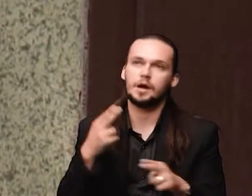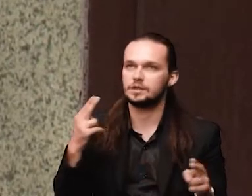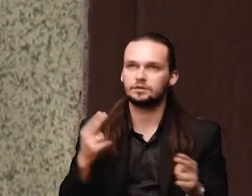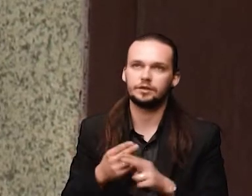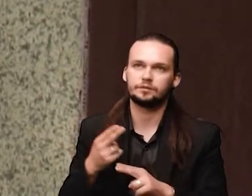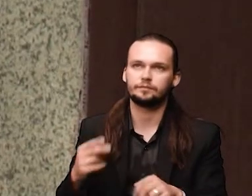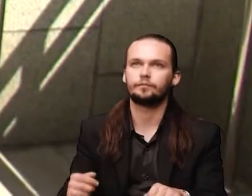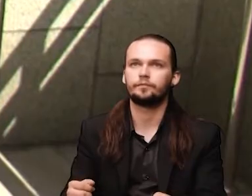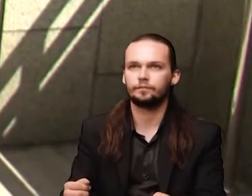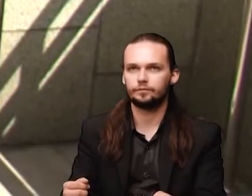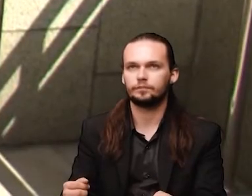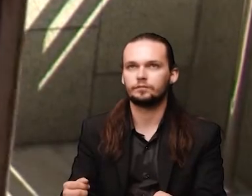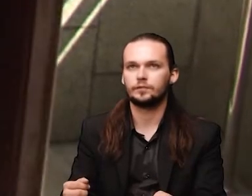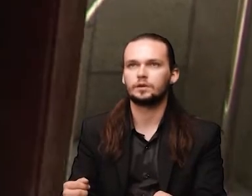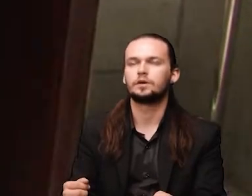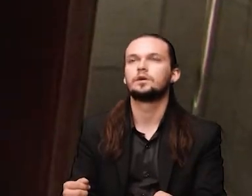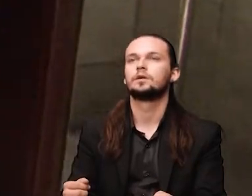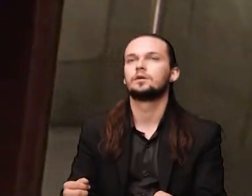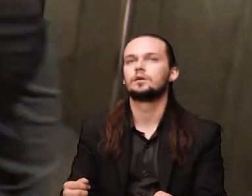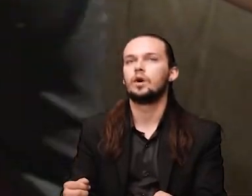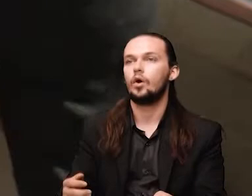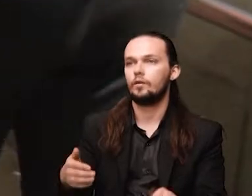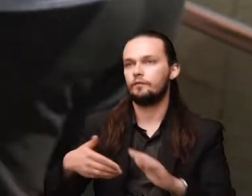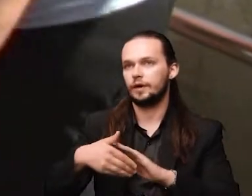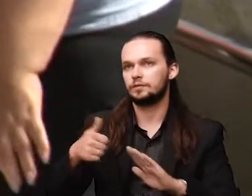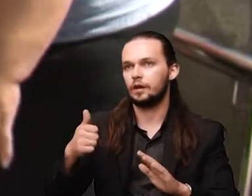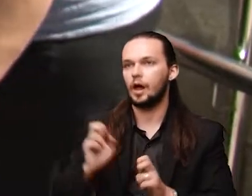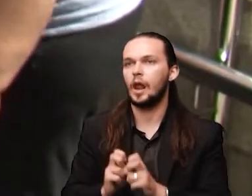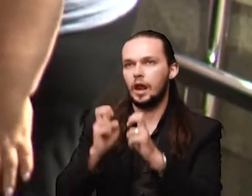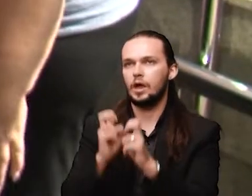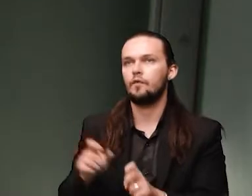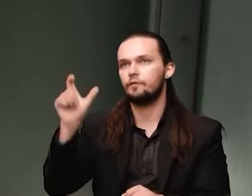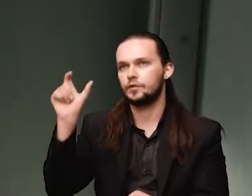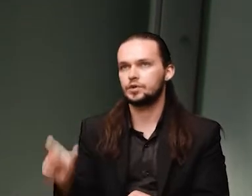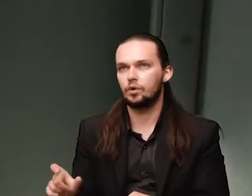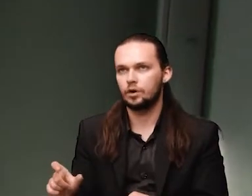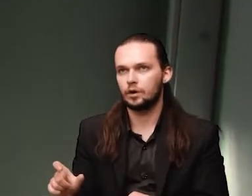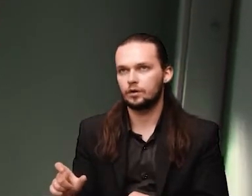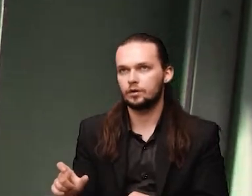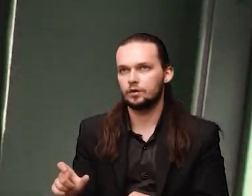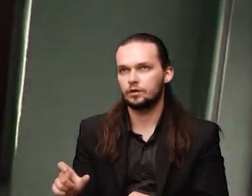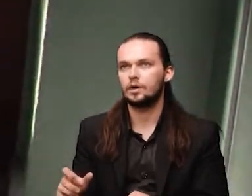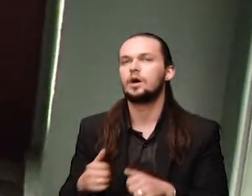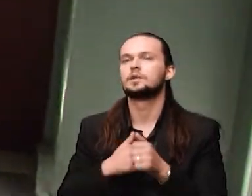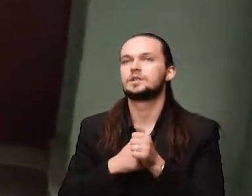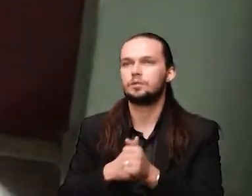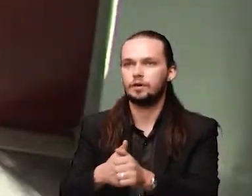без препятствий. Олег беспрепятственно подъехал к входу станции и вызвал лифтера. Сотрудница монорельсовой дороги сопровождала